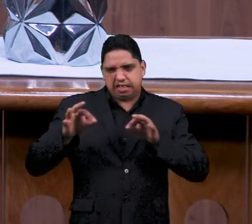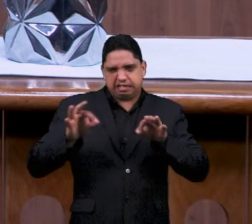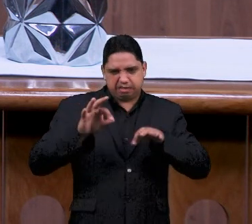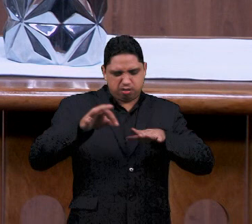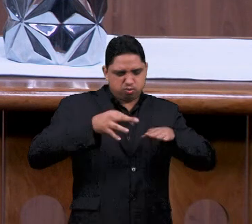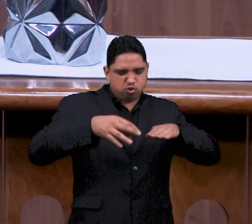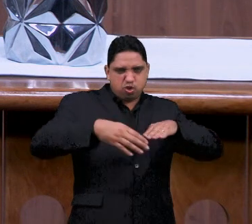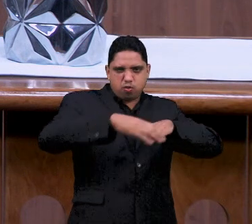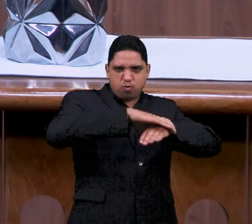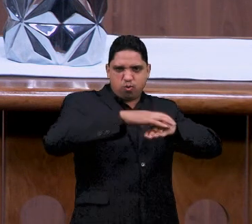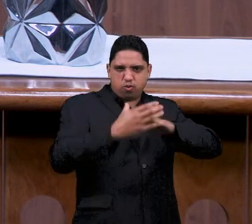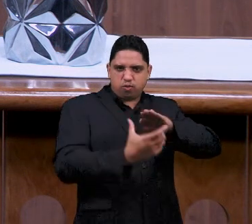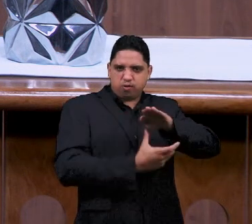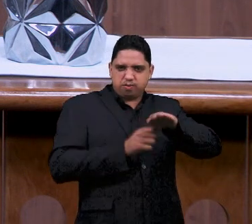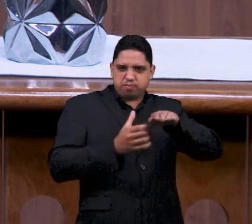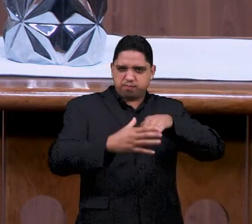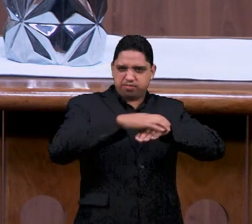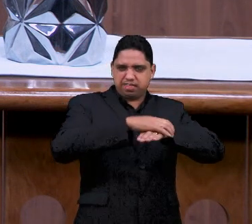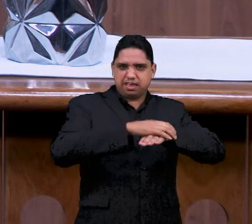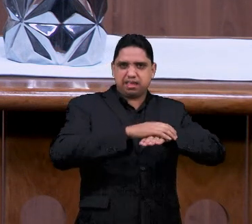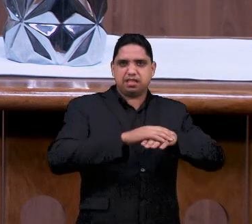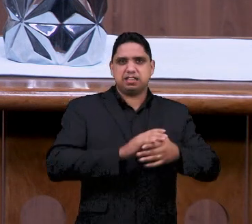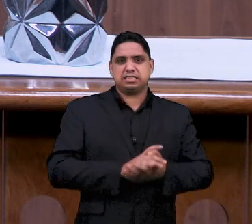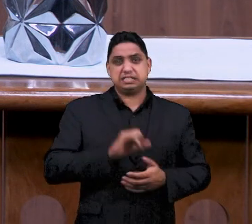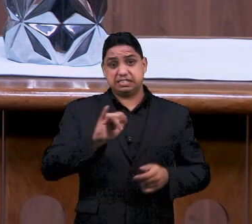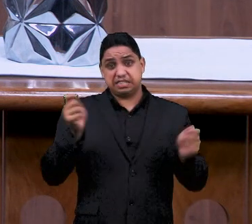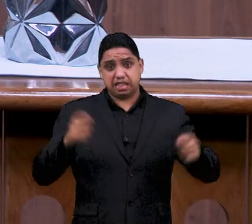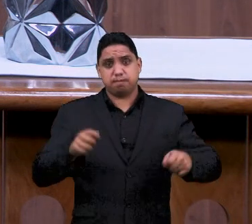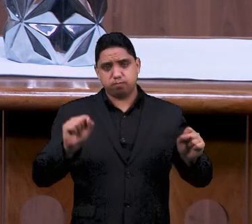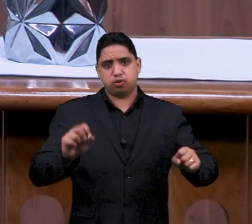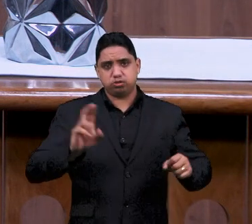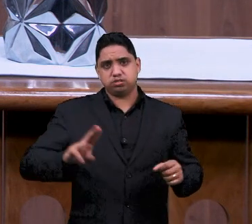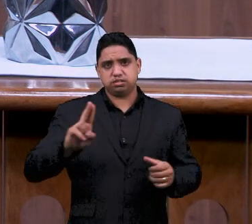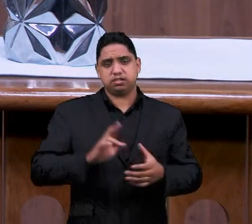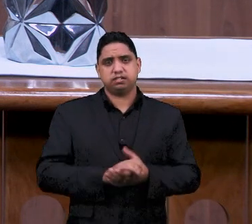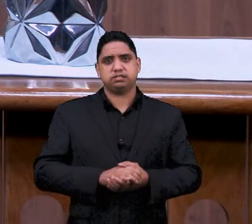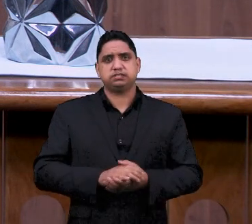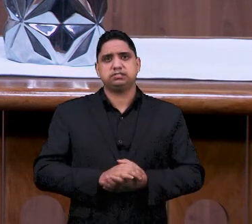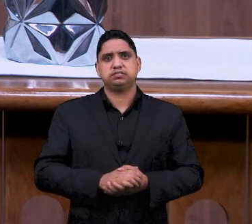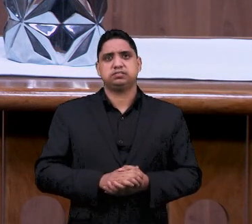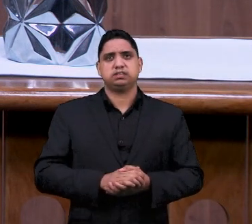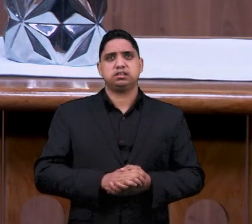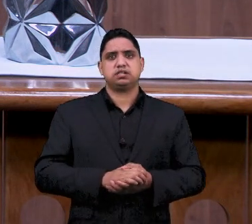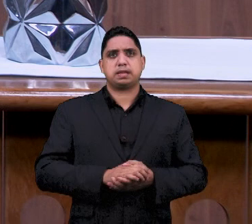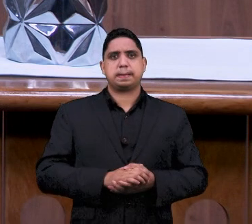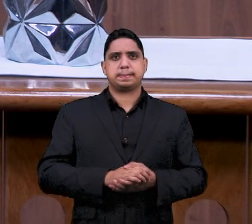la petite masque jetable qu'on met aux chaussures, c'est possible.